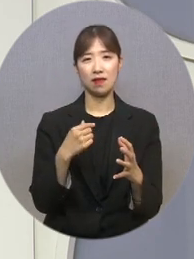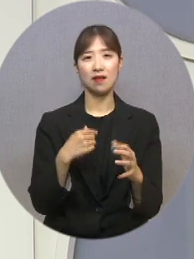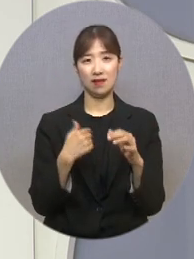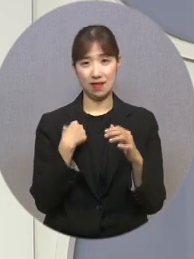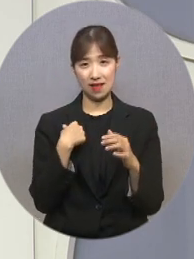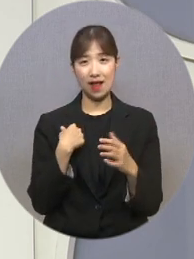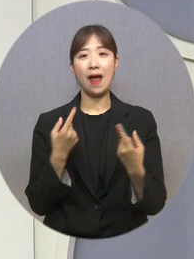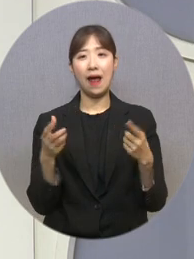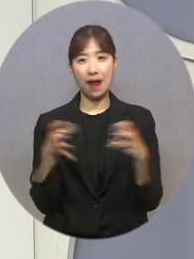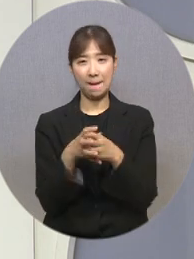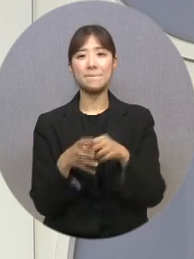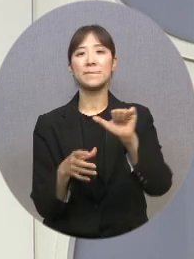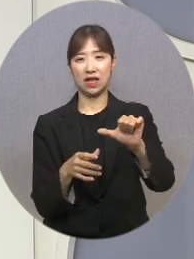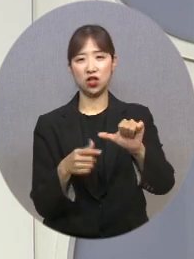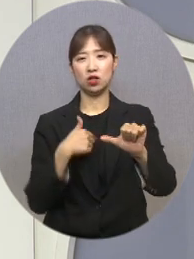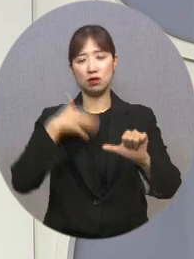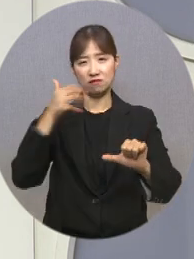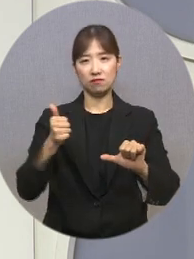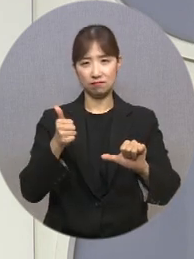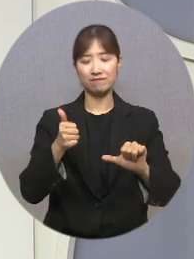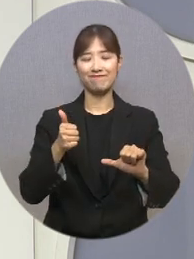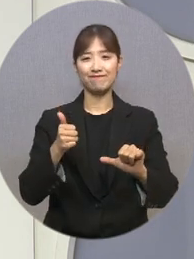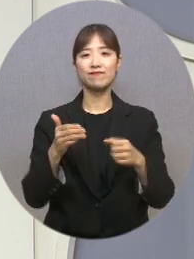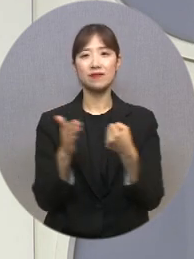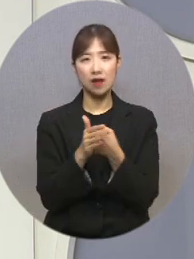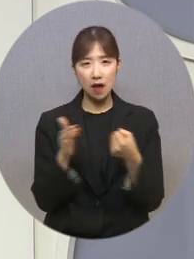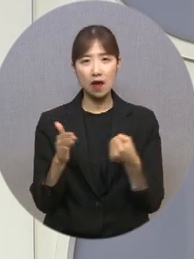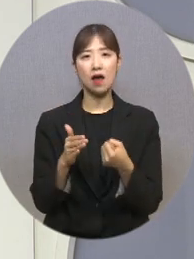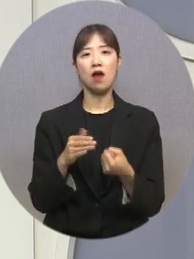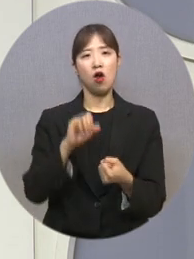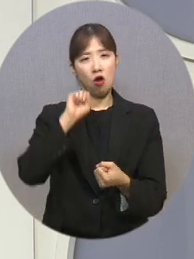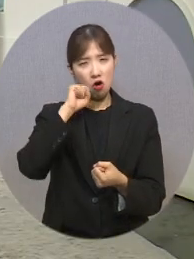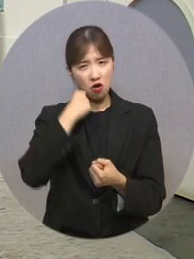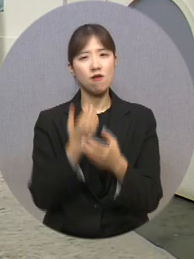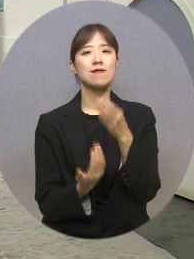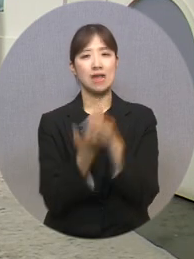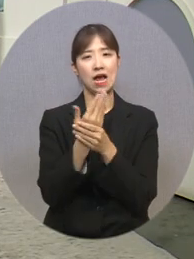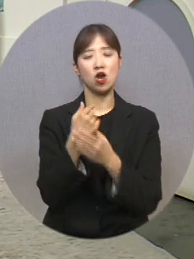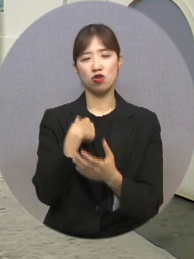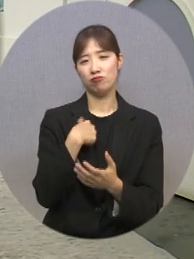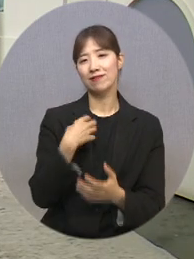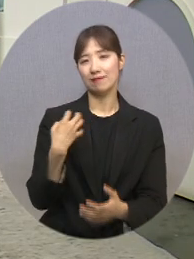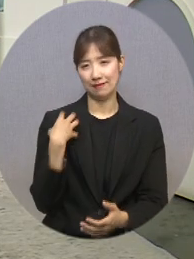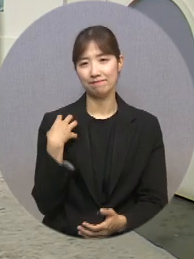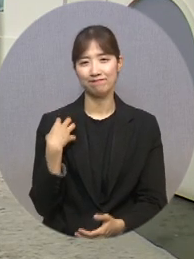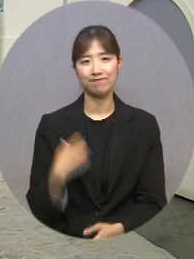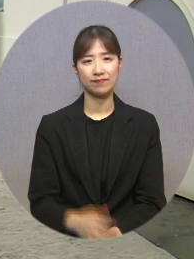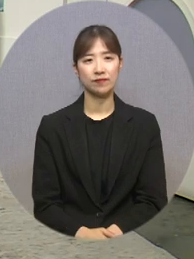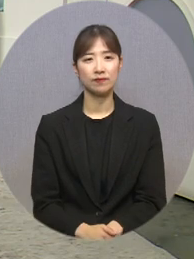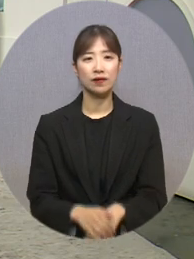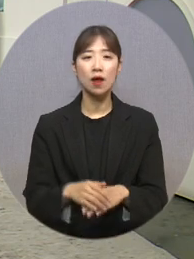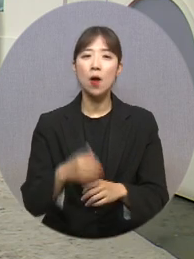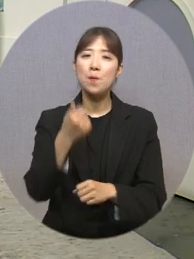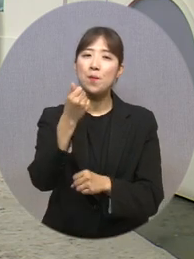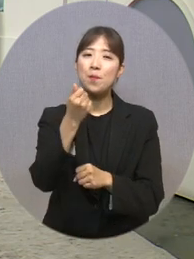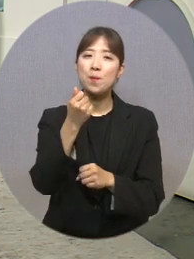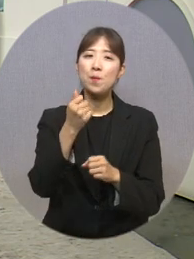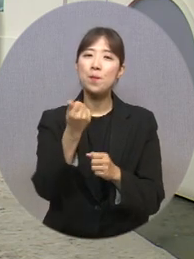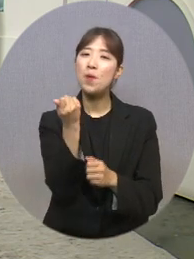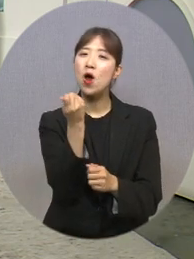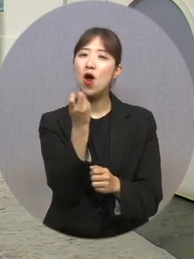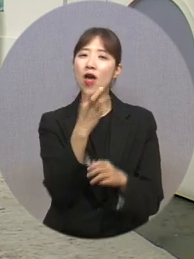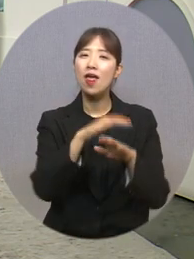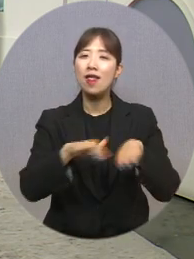더 있습니다. 그래서 굉장히 어려운 사건들을 이제 취급을 하죠. 그동안에 몇 건이나